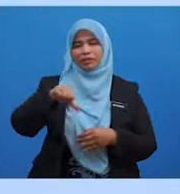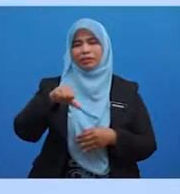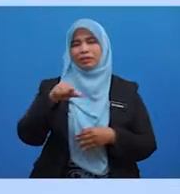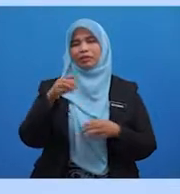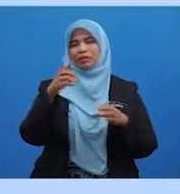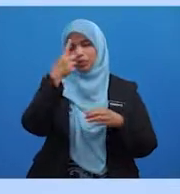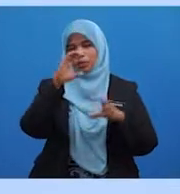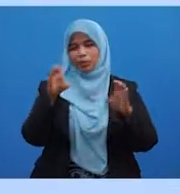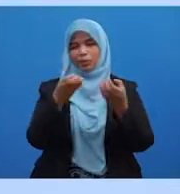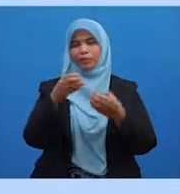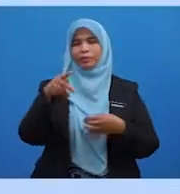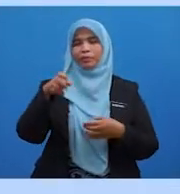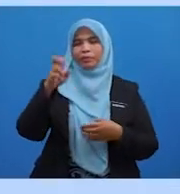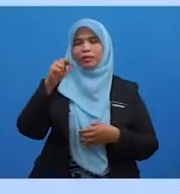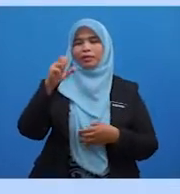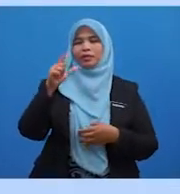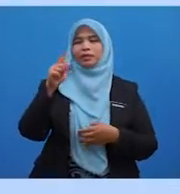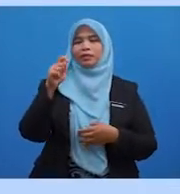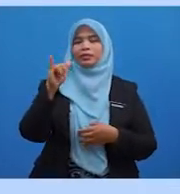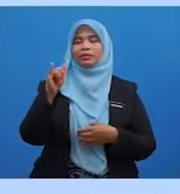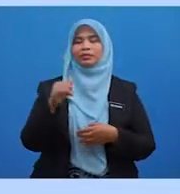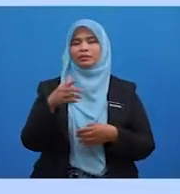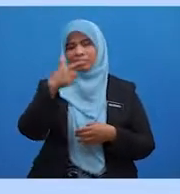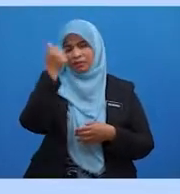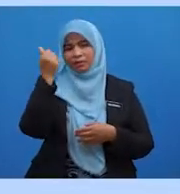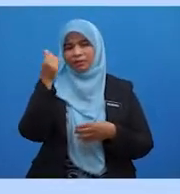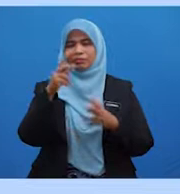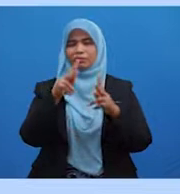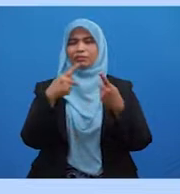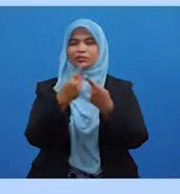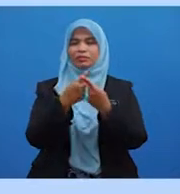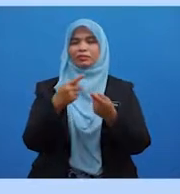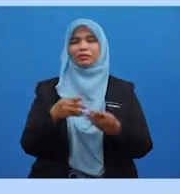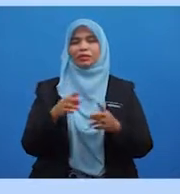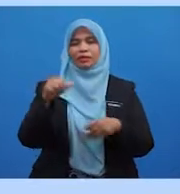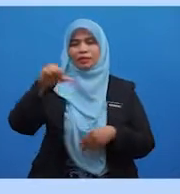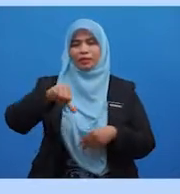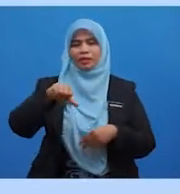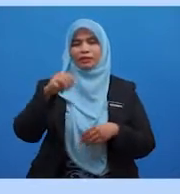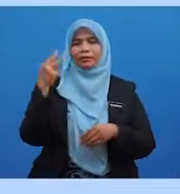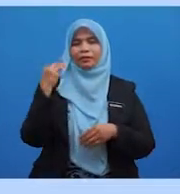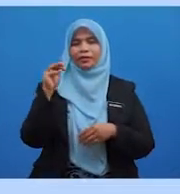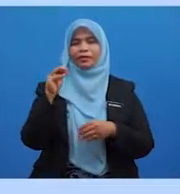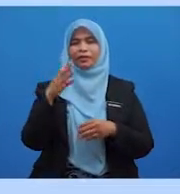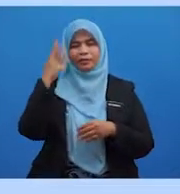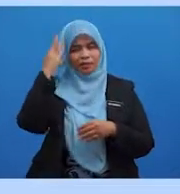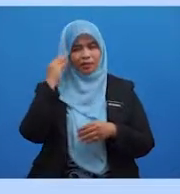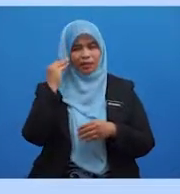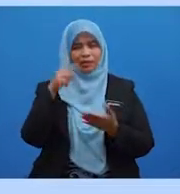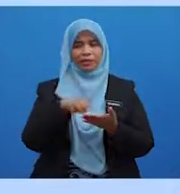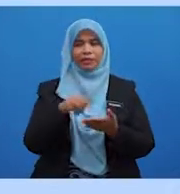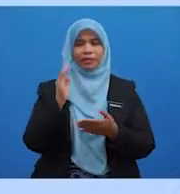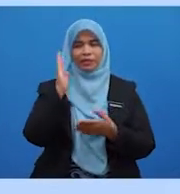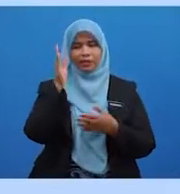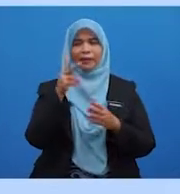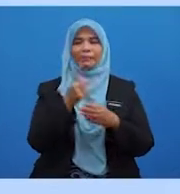dalam perlawanan akhir dan menyebabkan pasukannya kalah pada musim itu, maka pengalaman tersebut akan